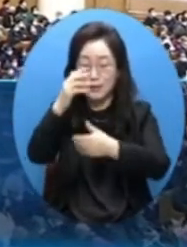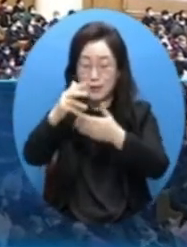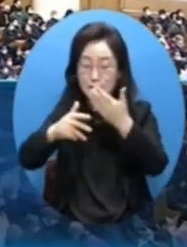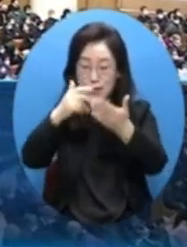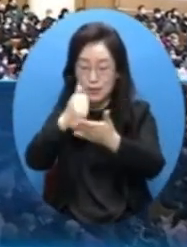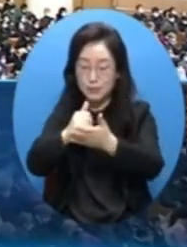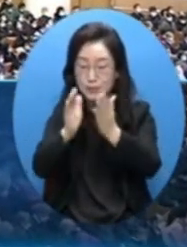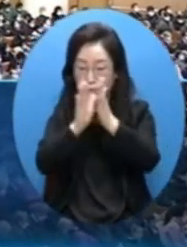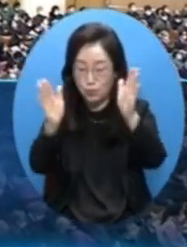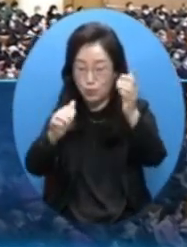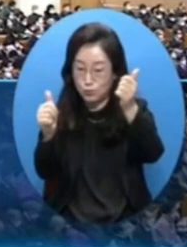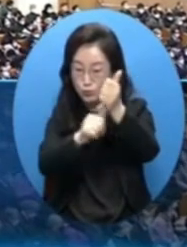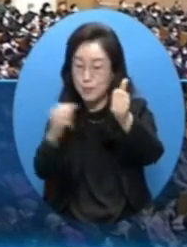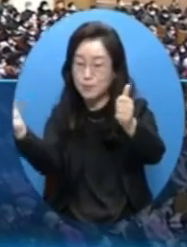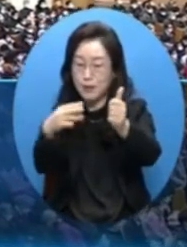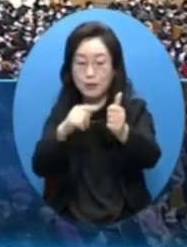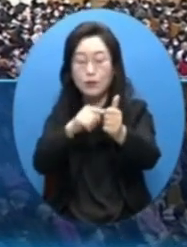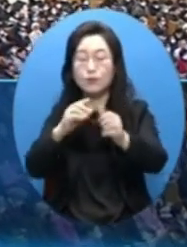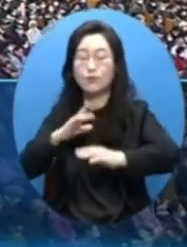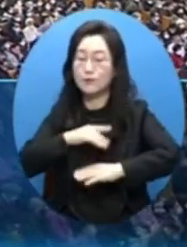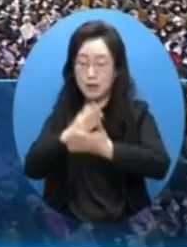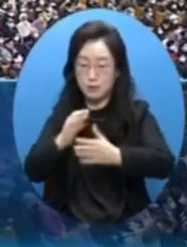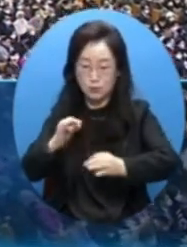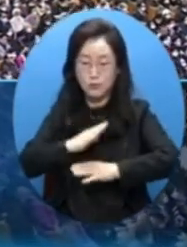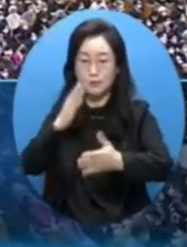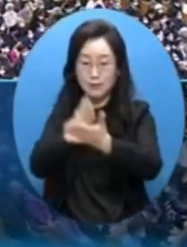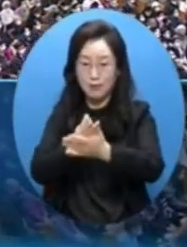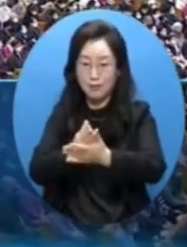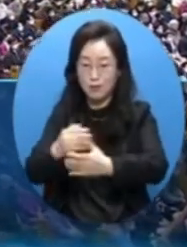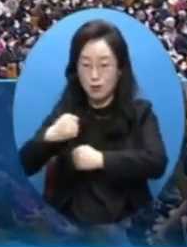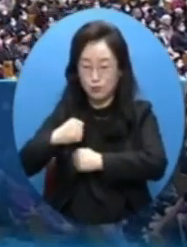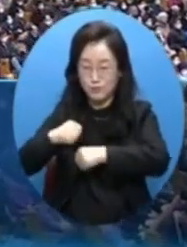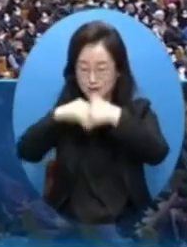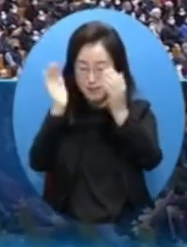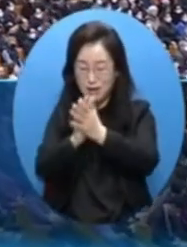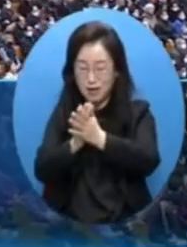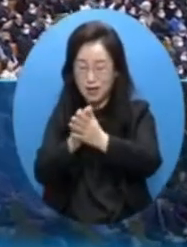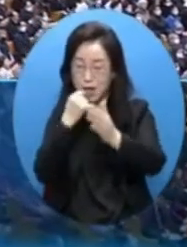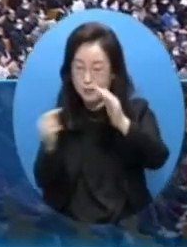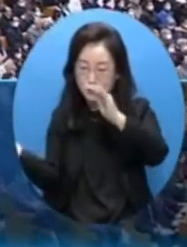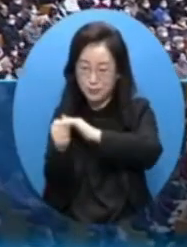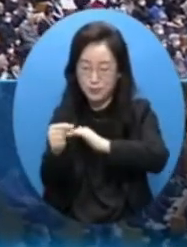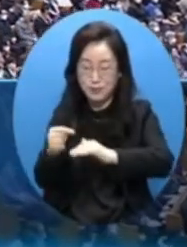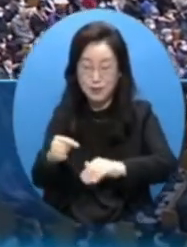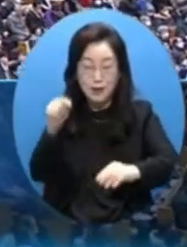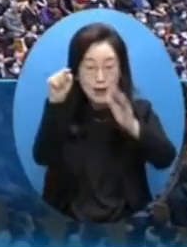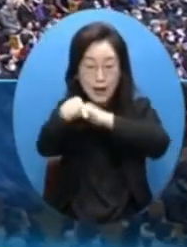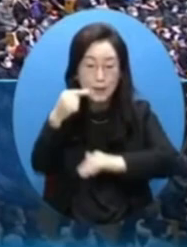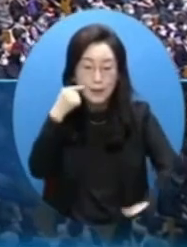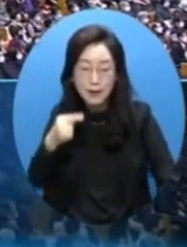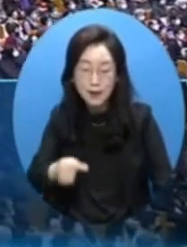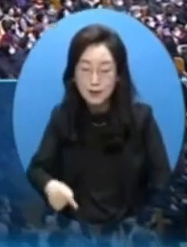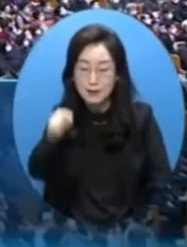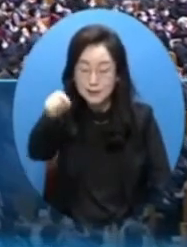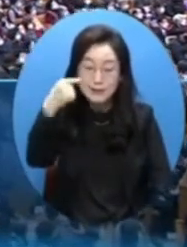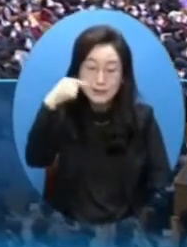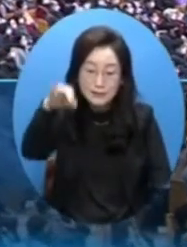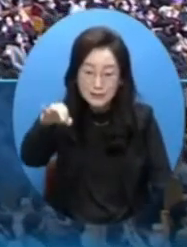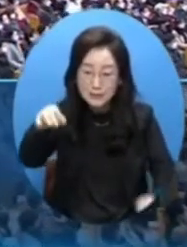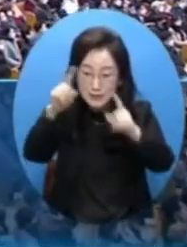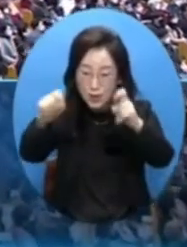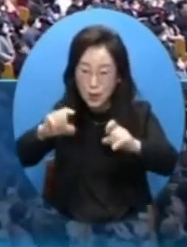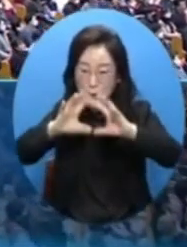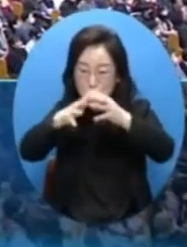여호수아에게 이르시되 두려워하지 말라 놀라지 말라 군사를 다 거느리고 일어나 아이로 올라가라 보라 내가 아이 왕과 그의 백성과